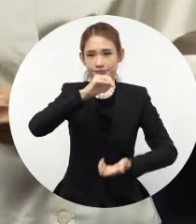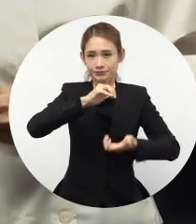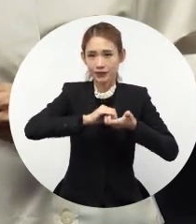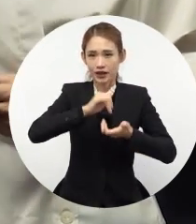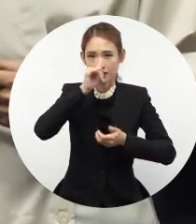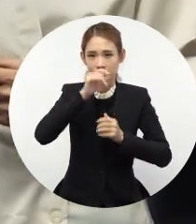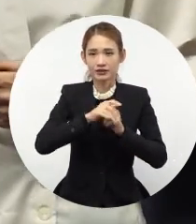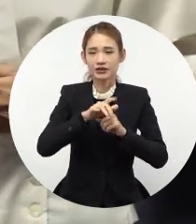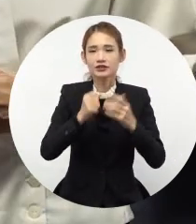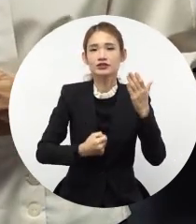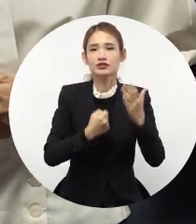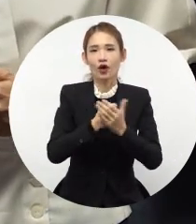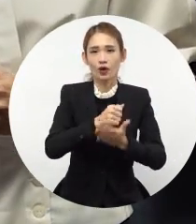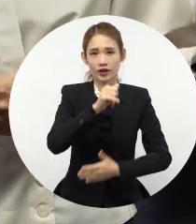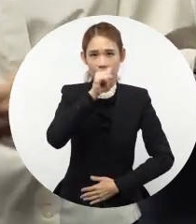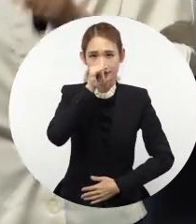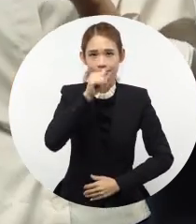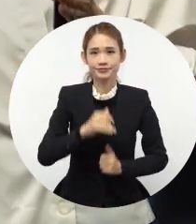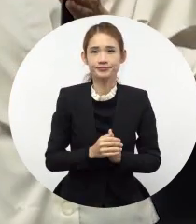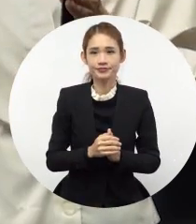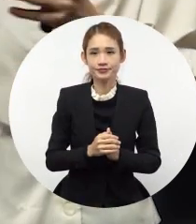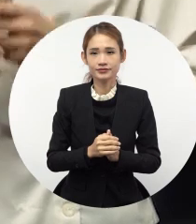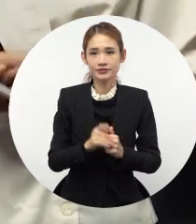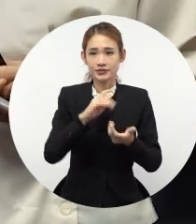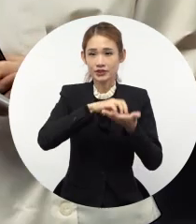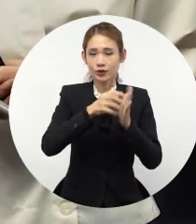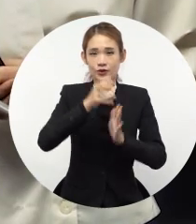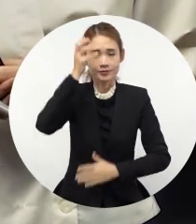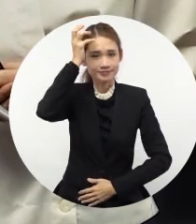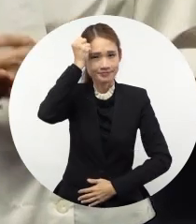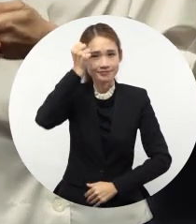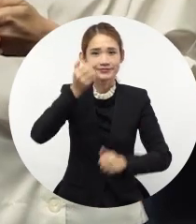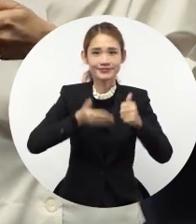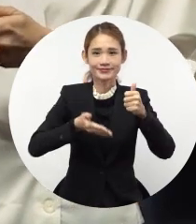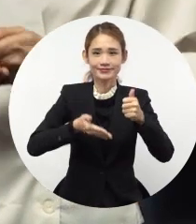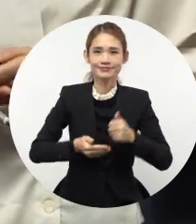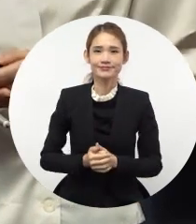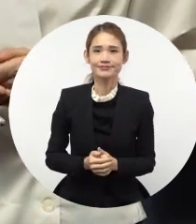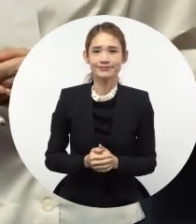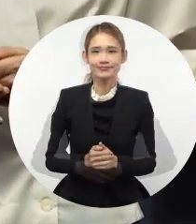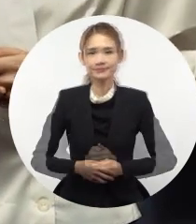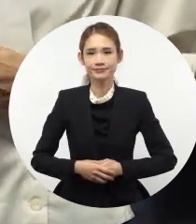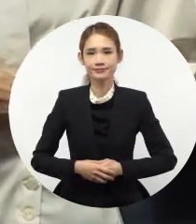정의를 내린다라는 거 짚어드립니다. 이 정도는 기억해 주세요.